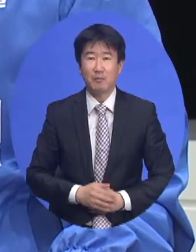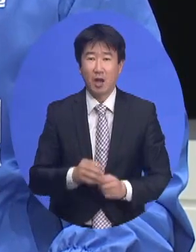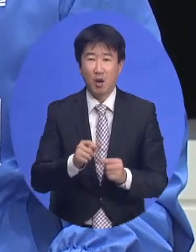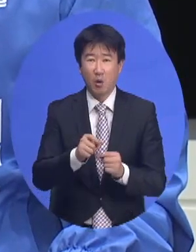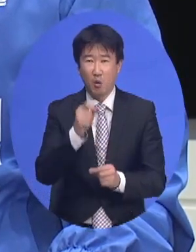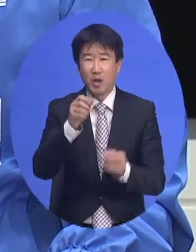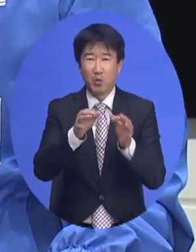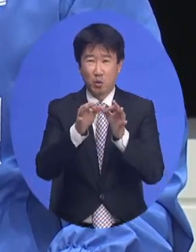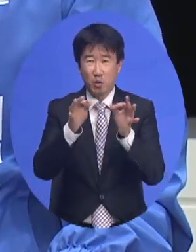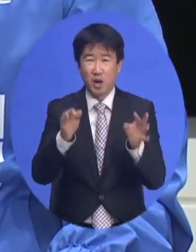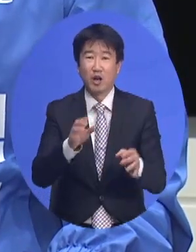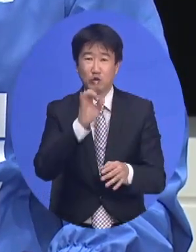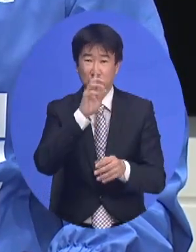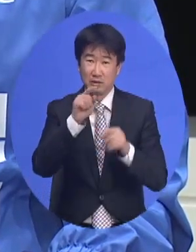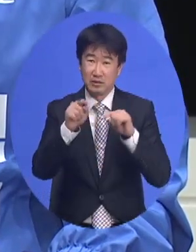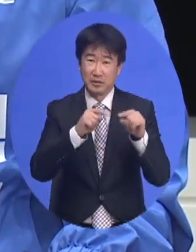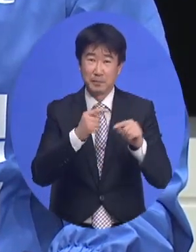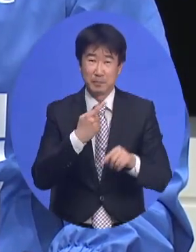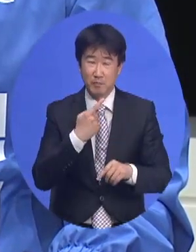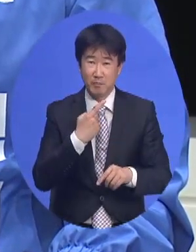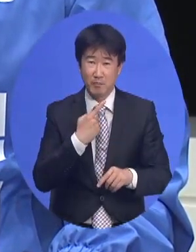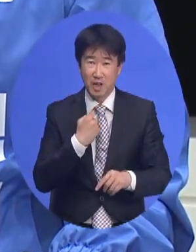오랫동안 중앙 정치를 해오신